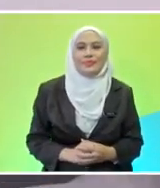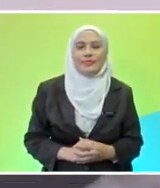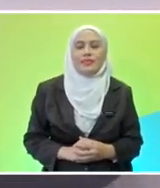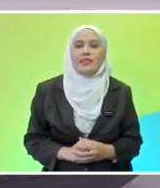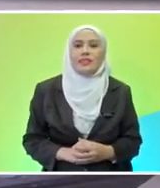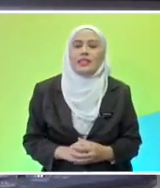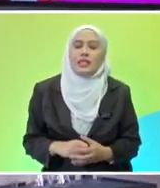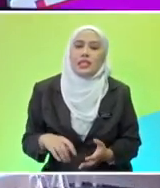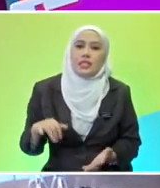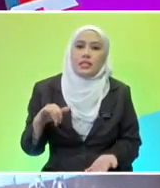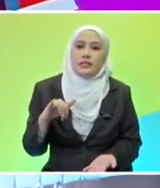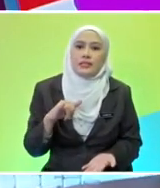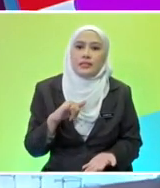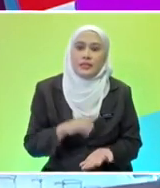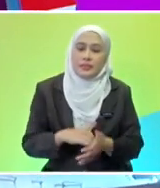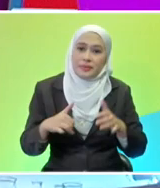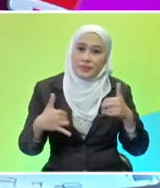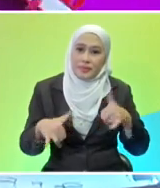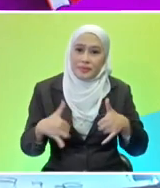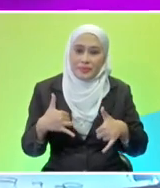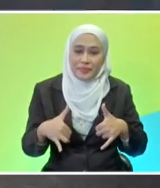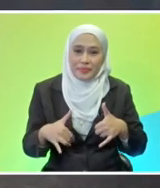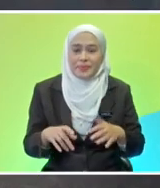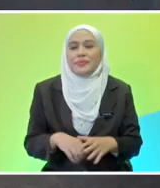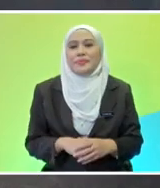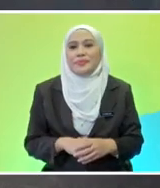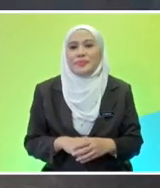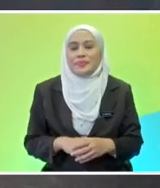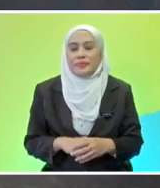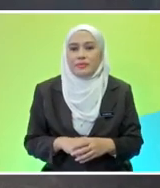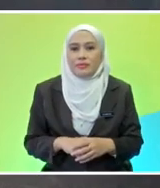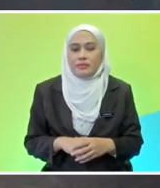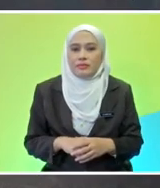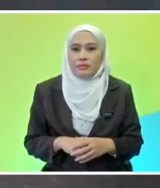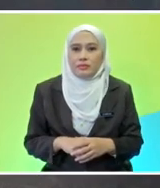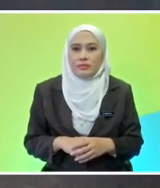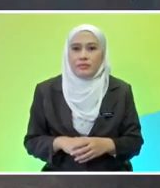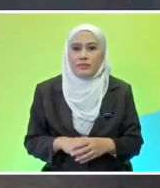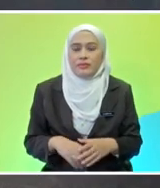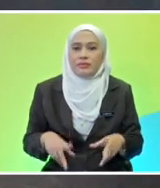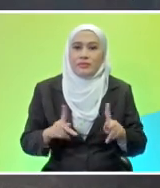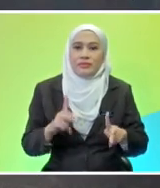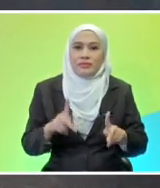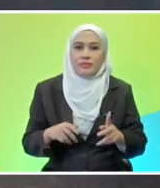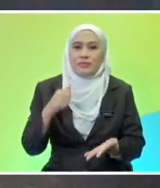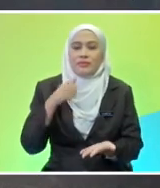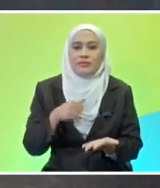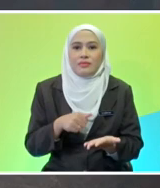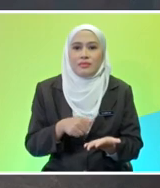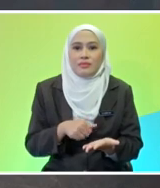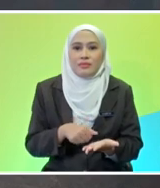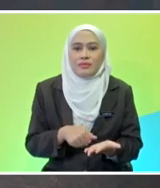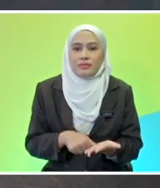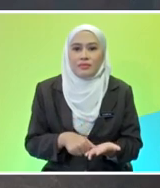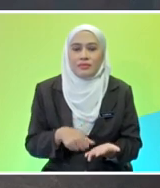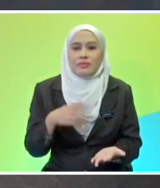Itulah dia permainan yang telah kita laksanakan, Akmal. Oh, maksudnya cikgu, kalau sampul tu warna hijau, kita pun kena masuk gelombang berwarna hijau. Jangan tiba-tiba kita masuk